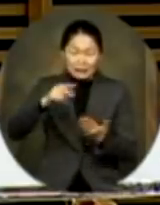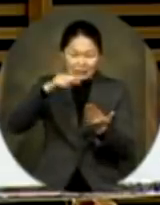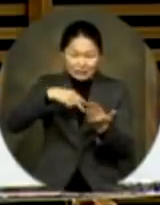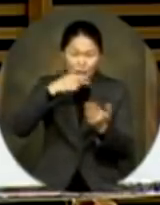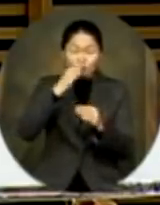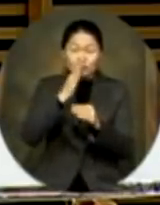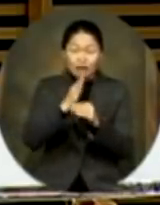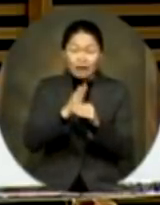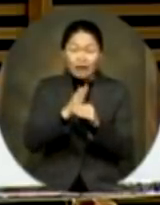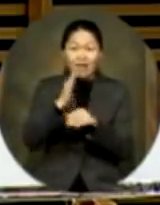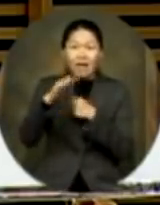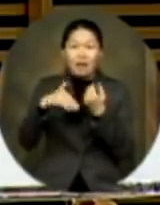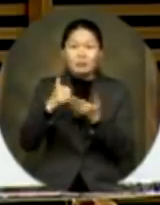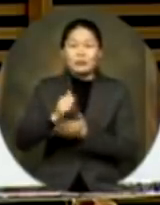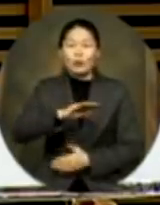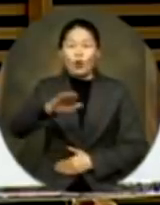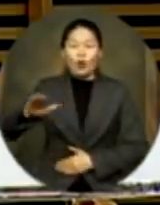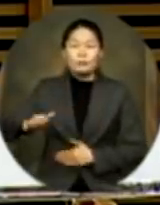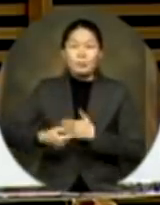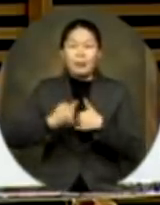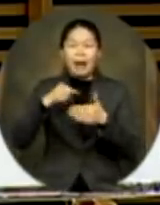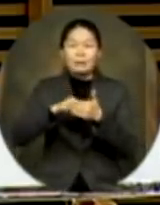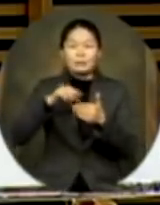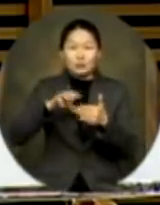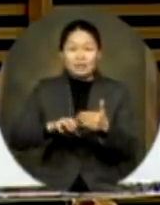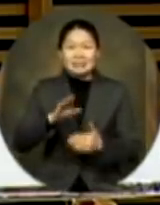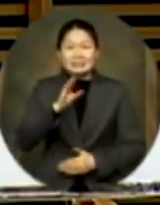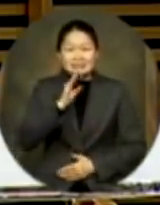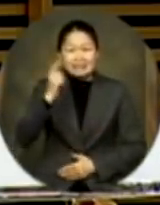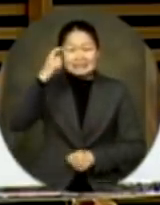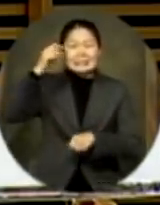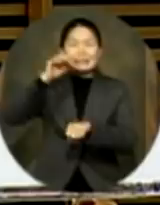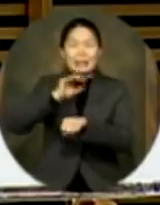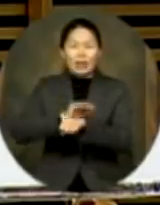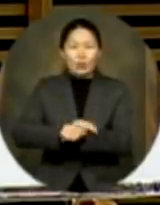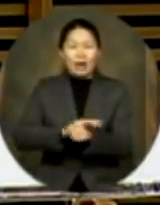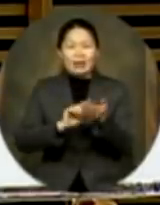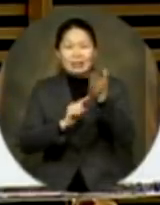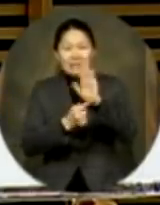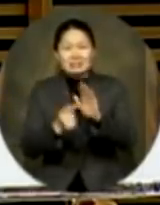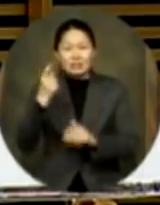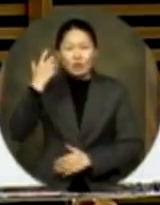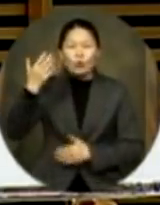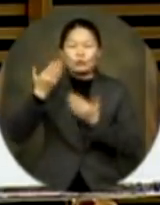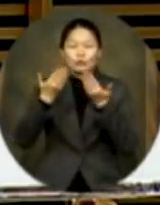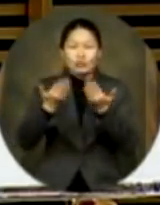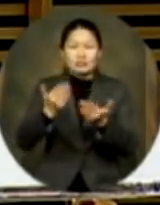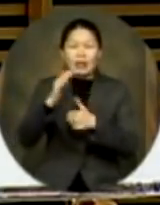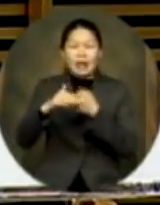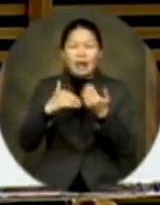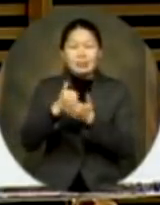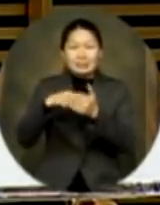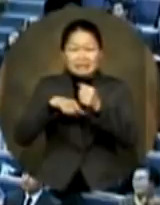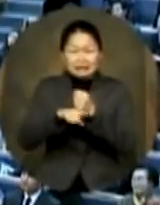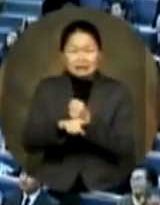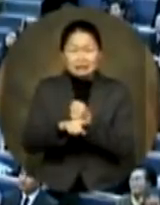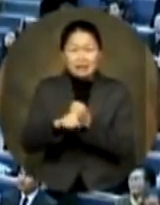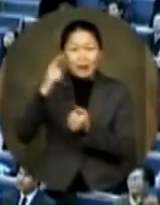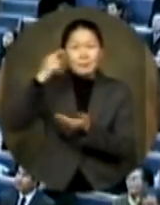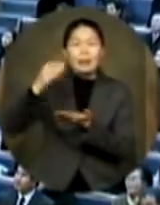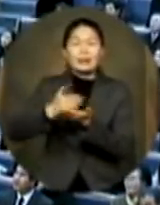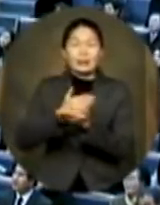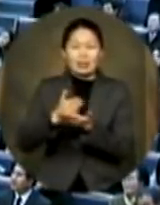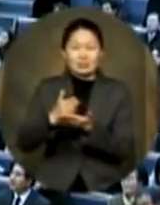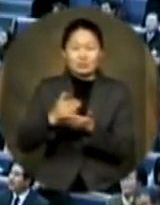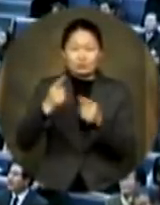중에 하나님께서 여러분의 마음에 정말 지혜와 계시의 영을 주셔서 하나님의 뜻을 판단하는